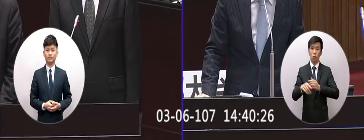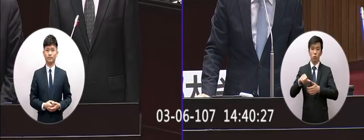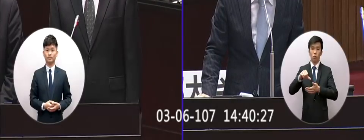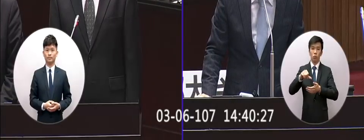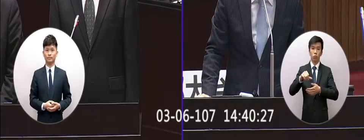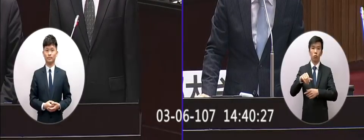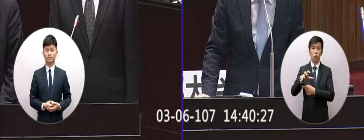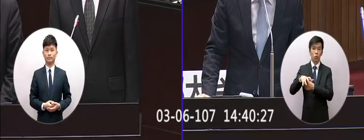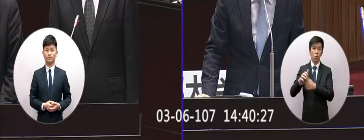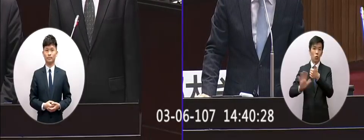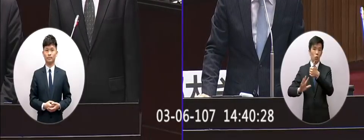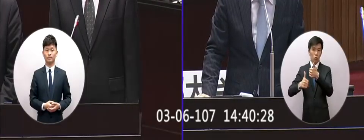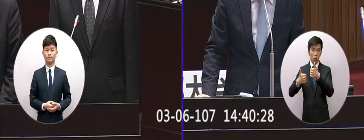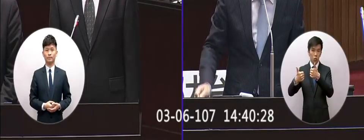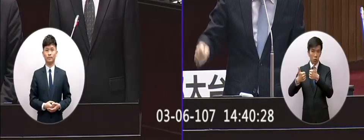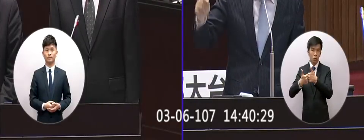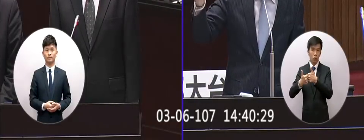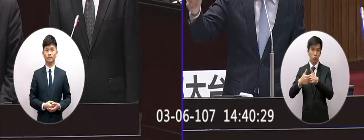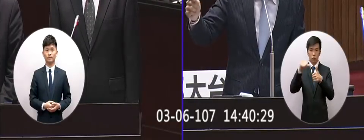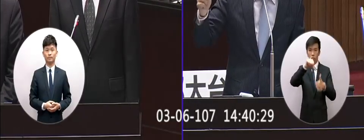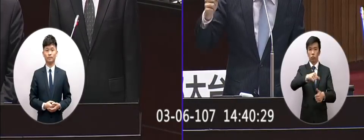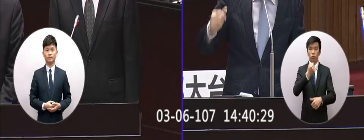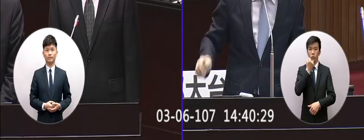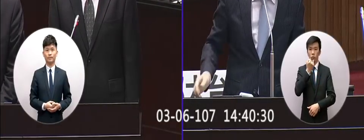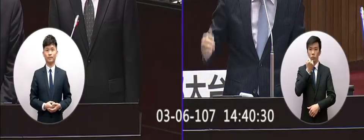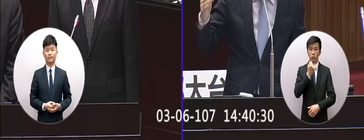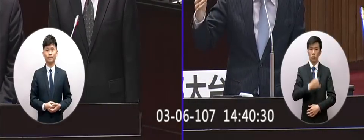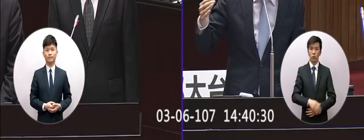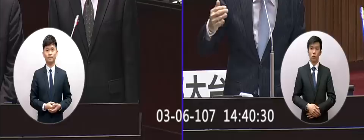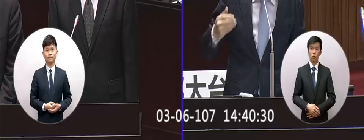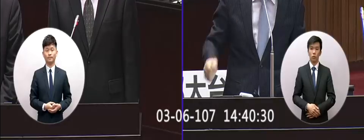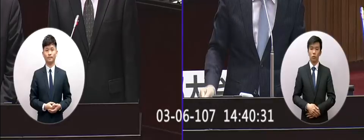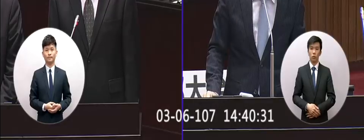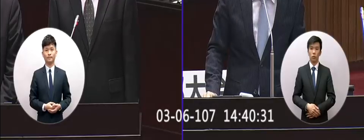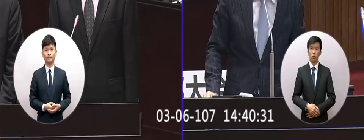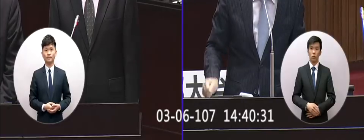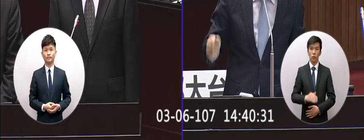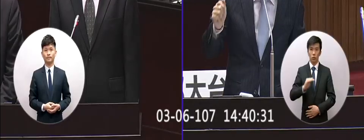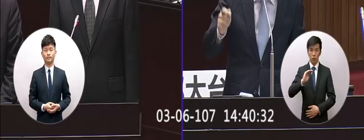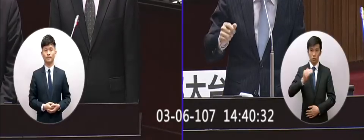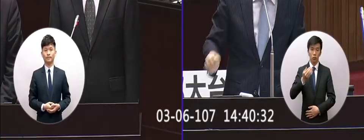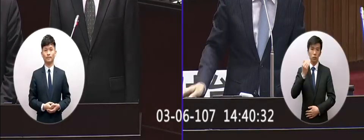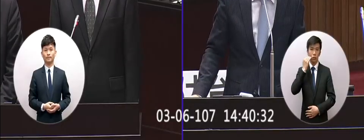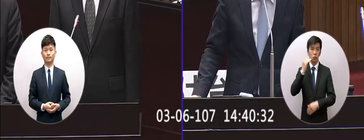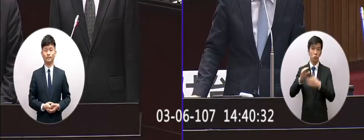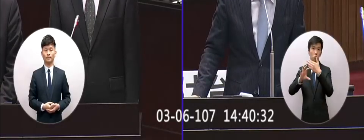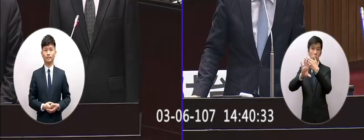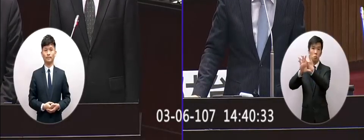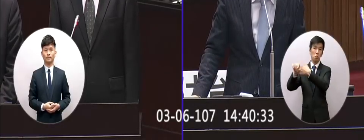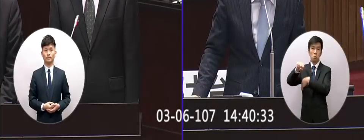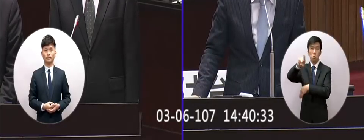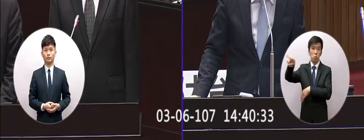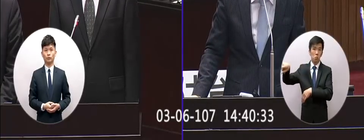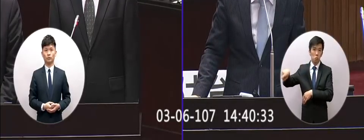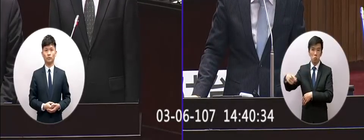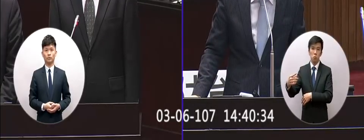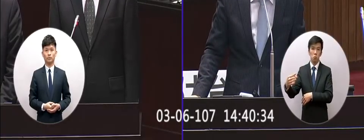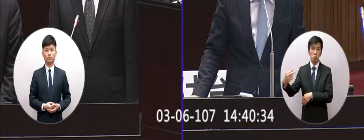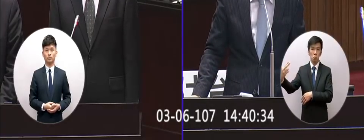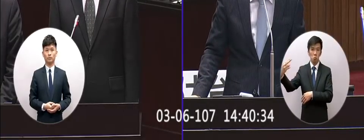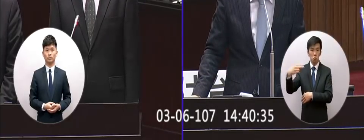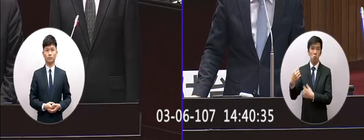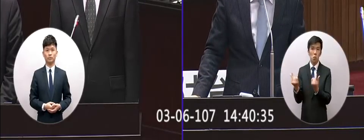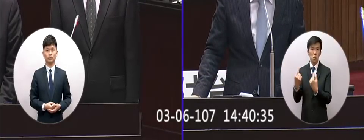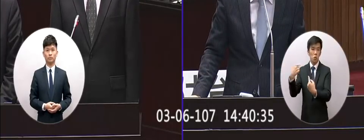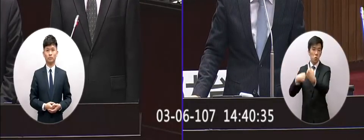啊，对不对？但是接受让其他国家这样子来感觉上有点